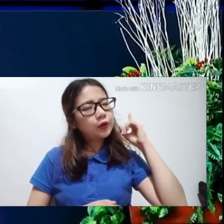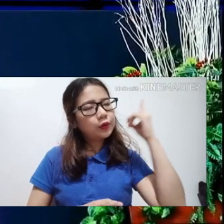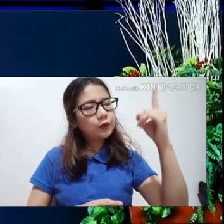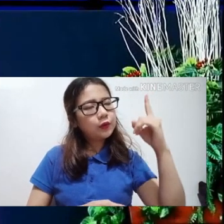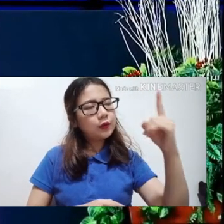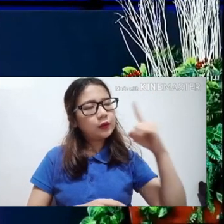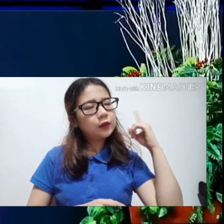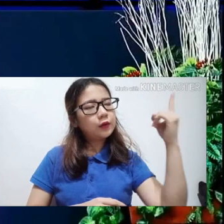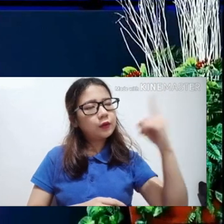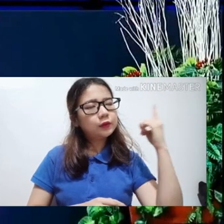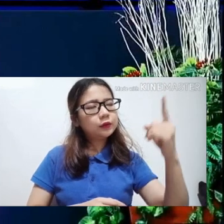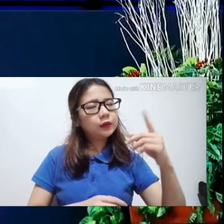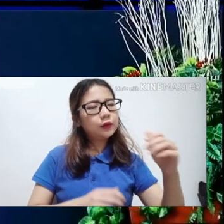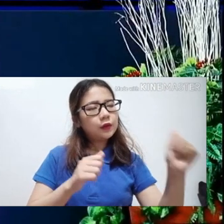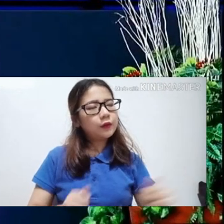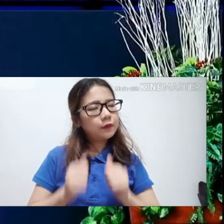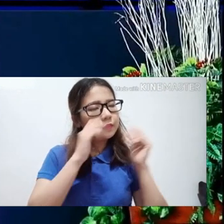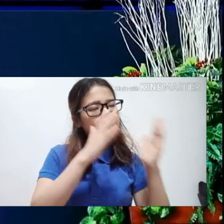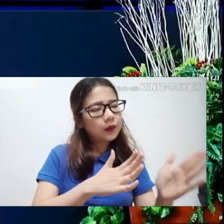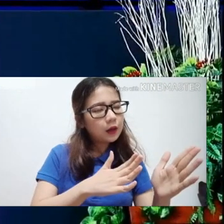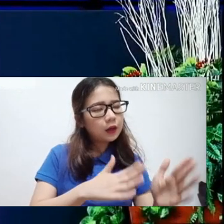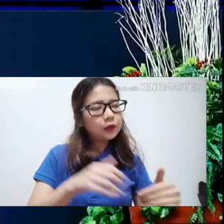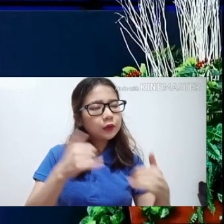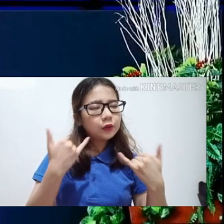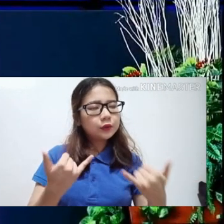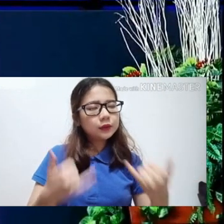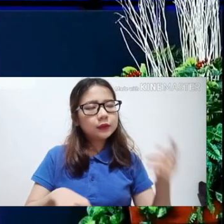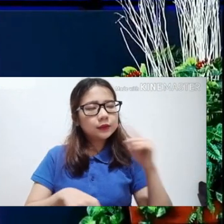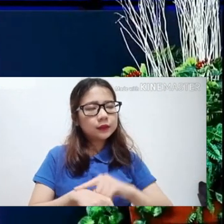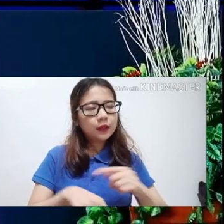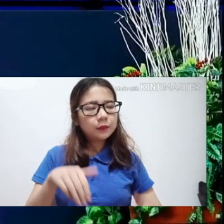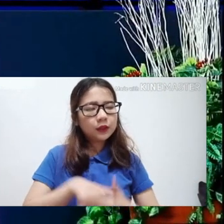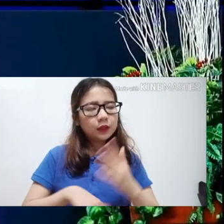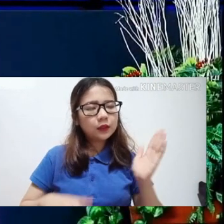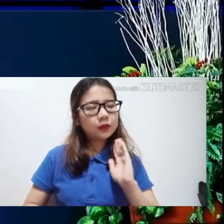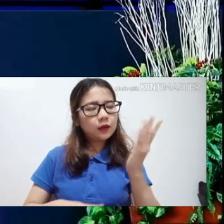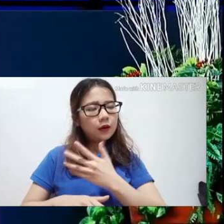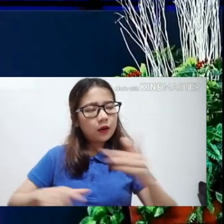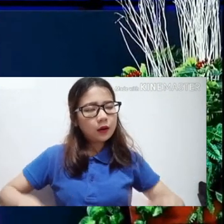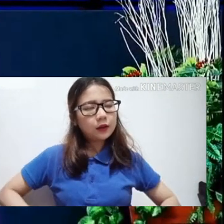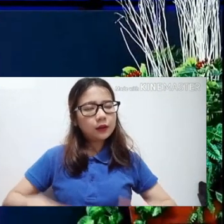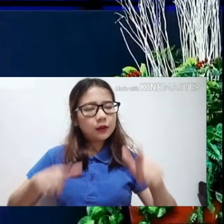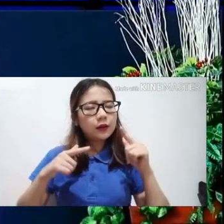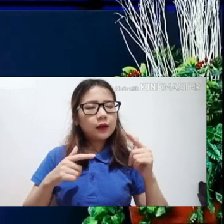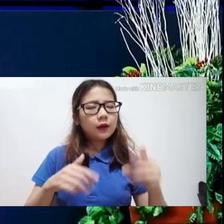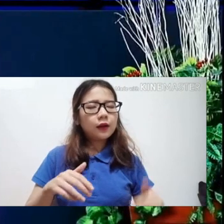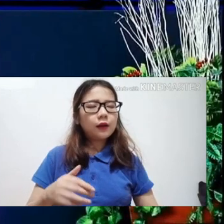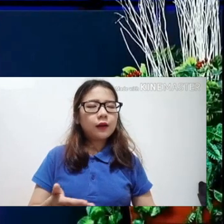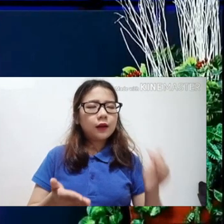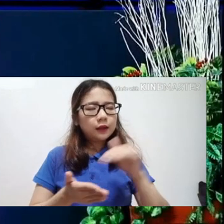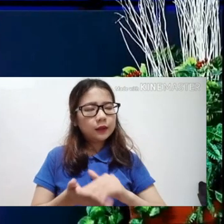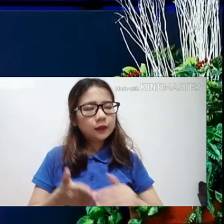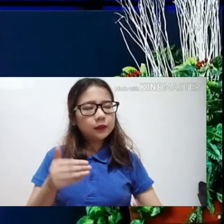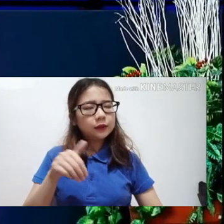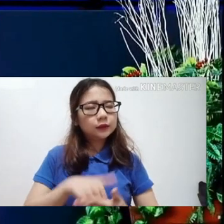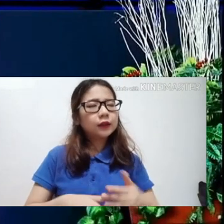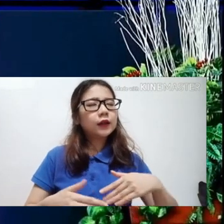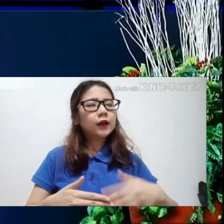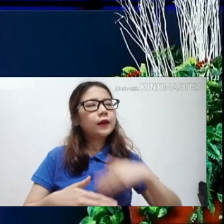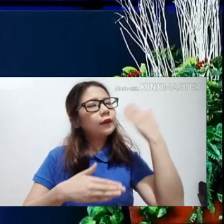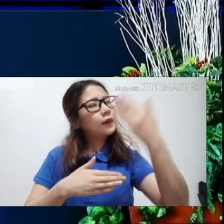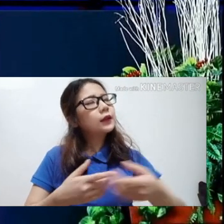ang siyang aming pakikinggan at susundin sa mga panahong ito at sa aming pong buhay. Hanggang sa muling pagbalik ni Kristo, kayo Panginoon